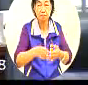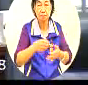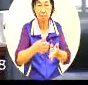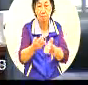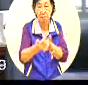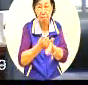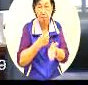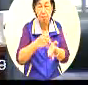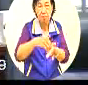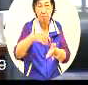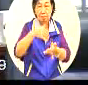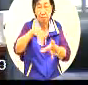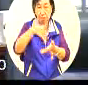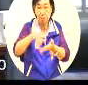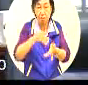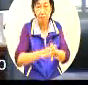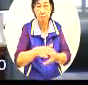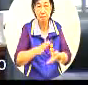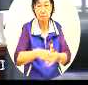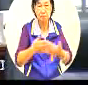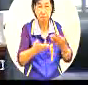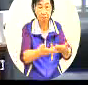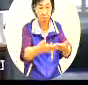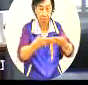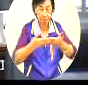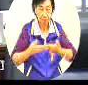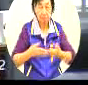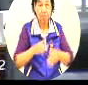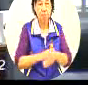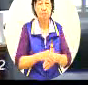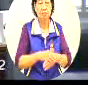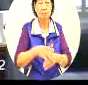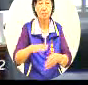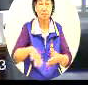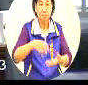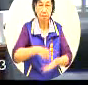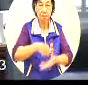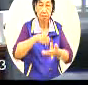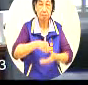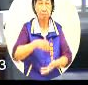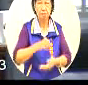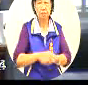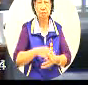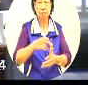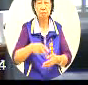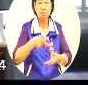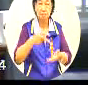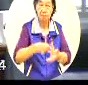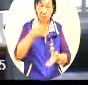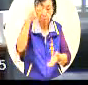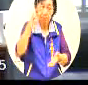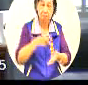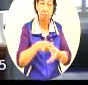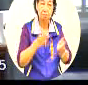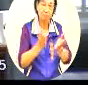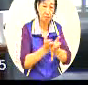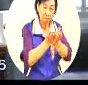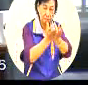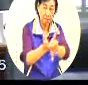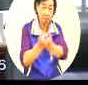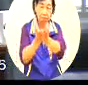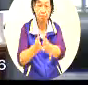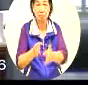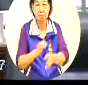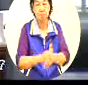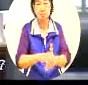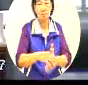的进度提供给本席。那么刚刚我们谈到的是有关于第二航线在旗津这边，还有在我们的哈